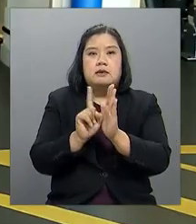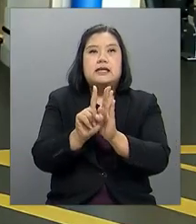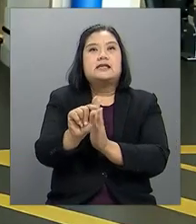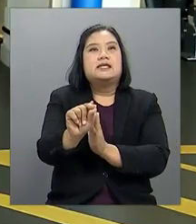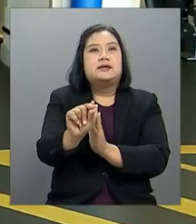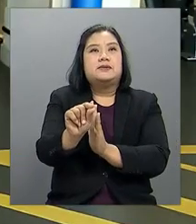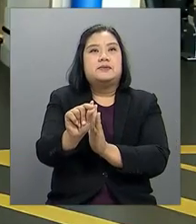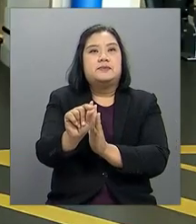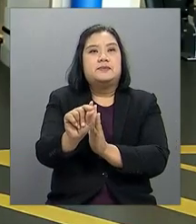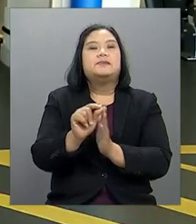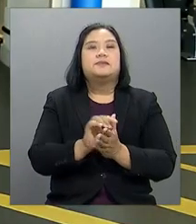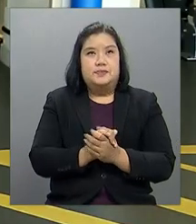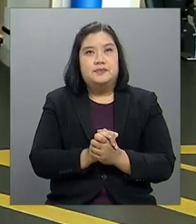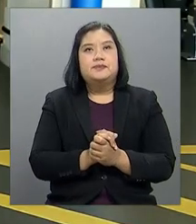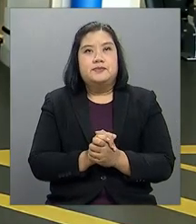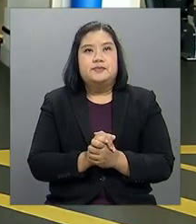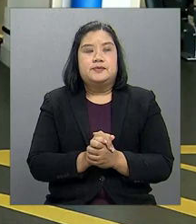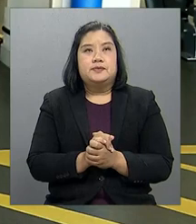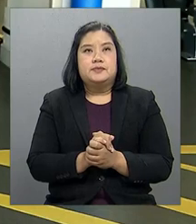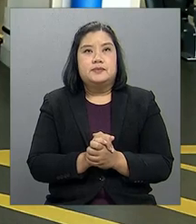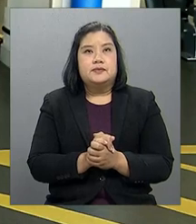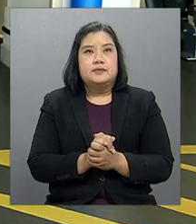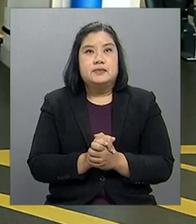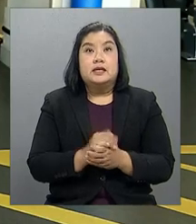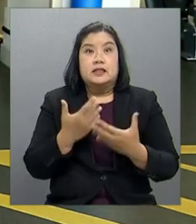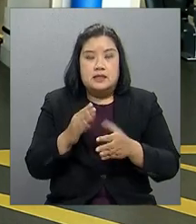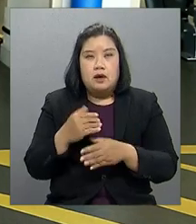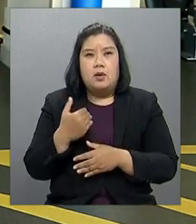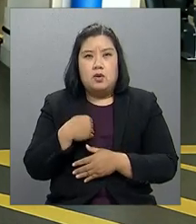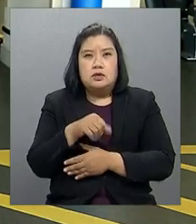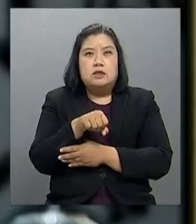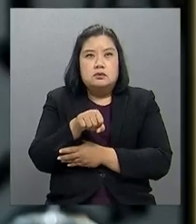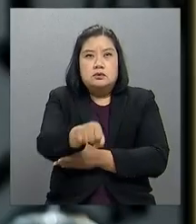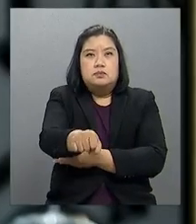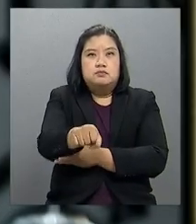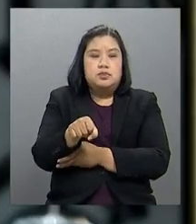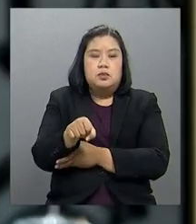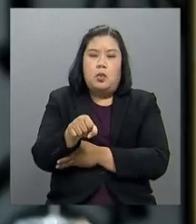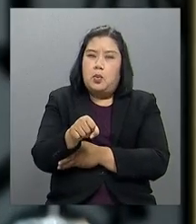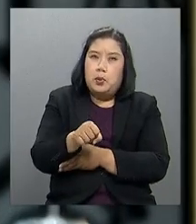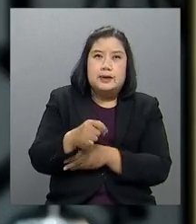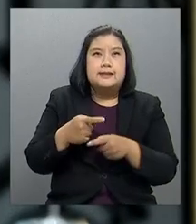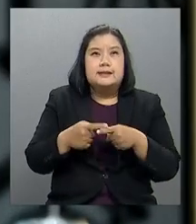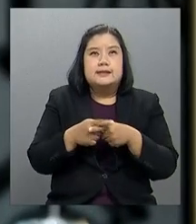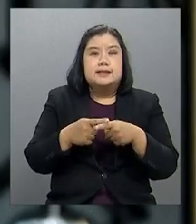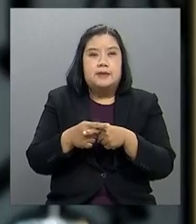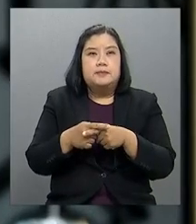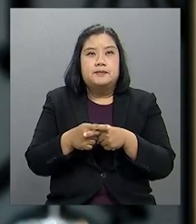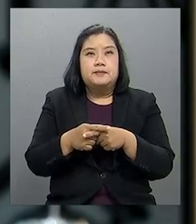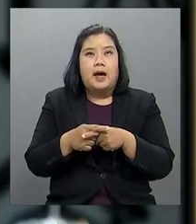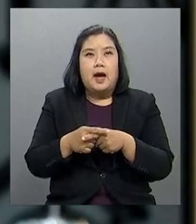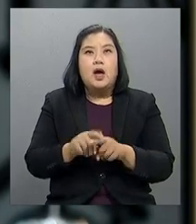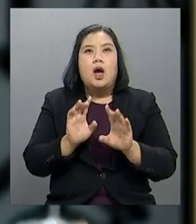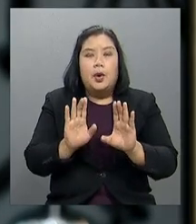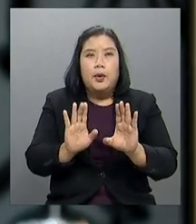ก็ในช่วงแรกการขยับจะค่อนข้างเจ็บมากนะคะเพราะว่าแผลจะค่อนข้างใหญ่เราจะให้ขยับเท่าที่ได้ก่อนน